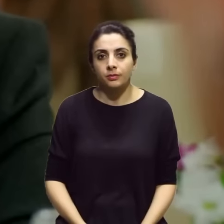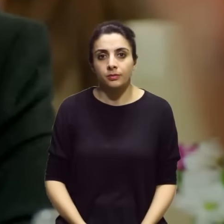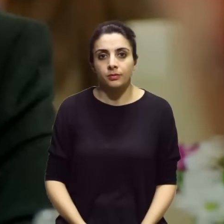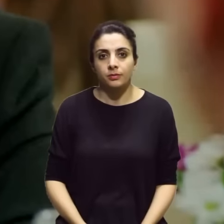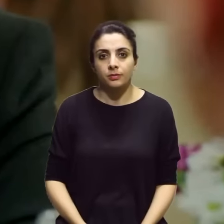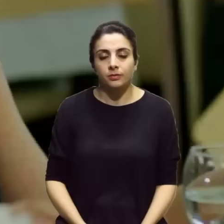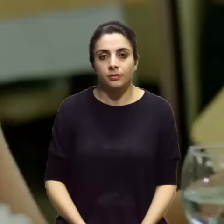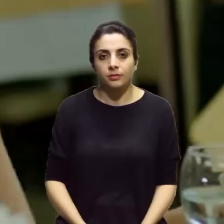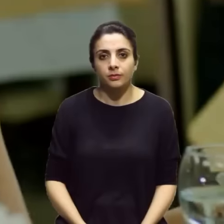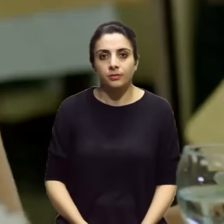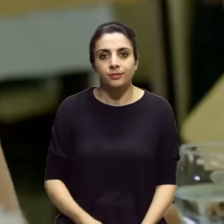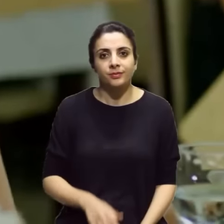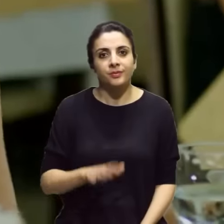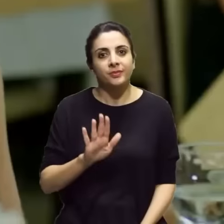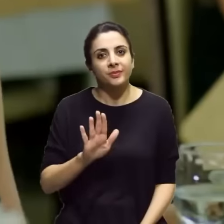Mazhar'a dikti.